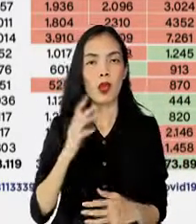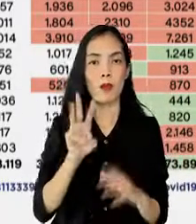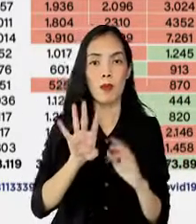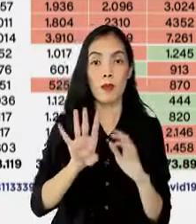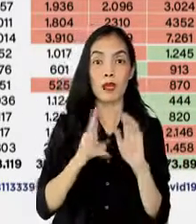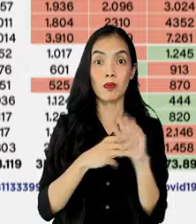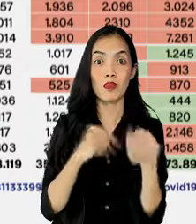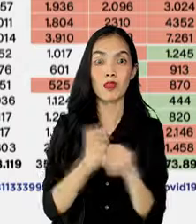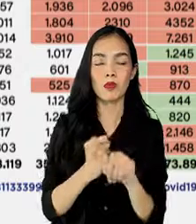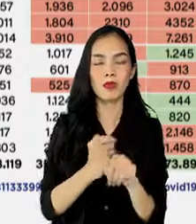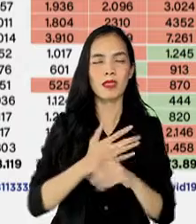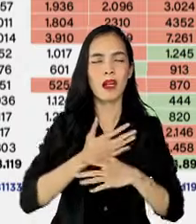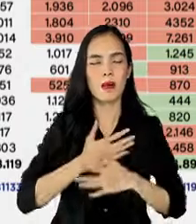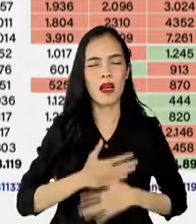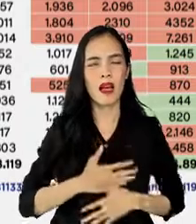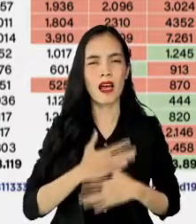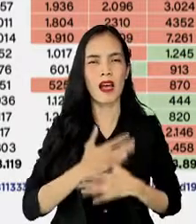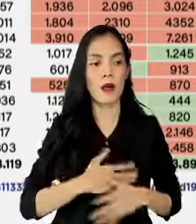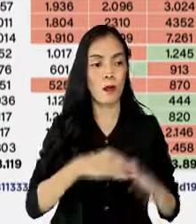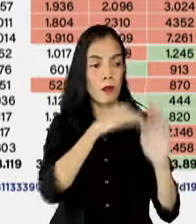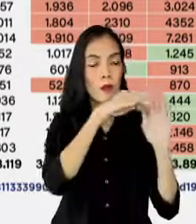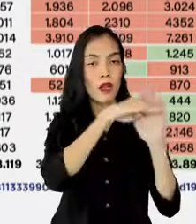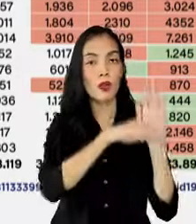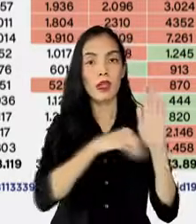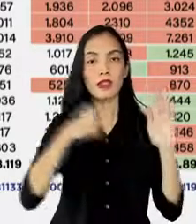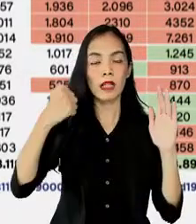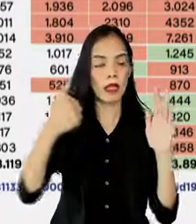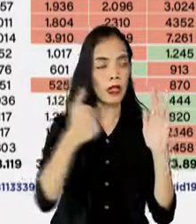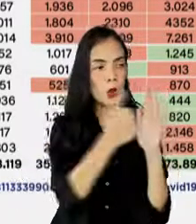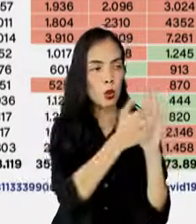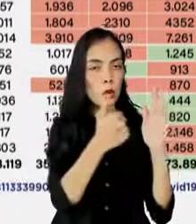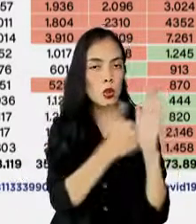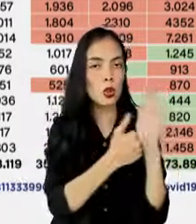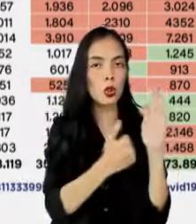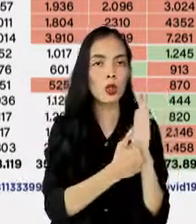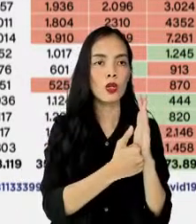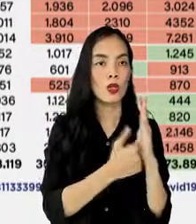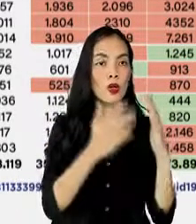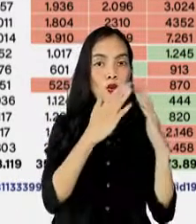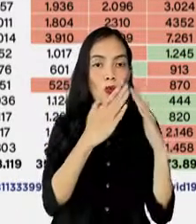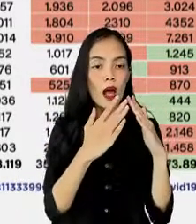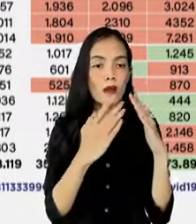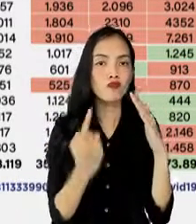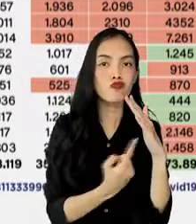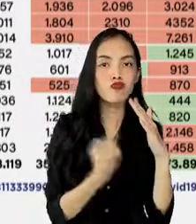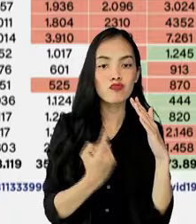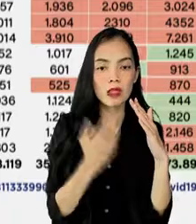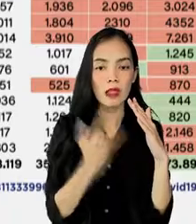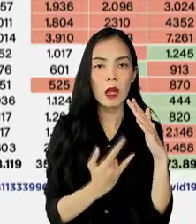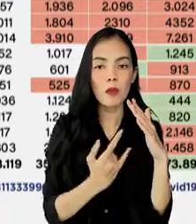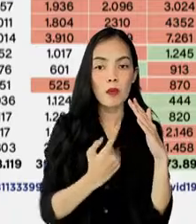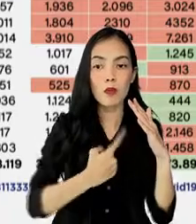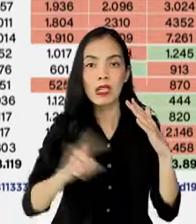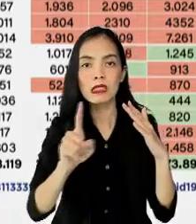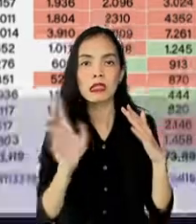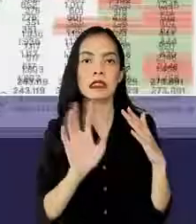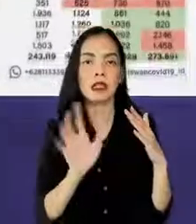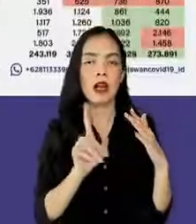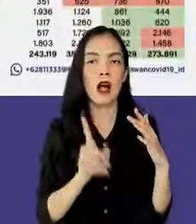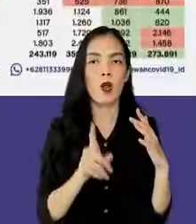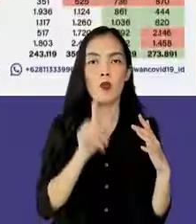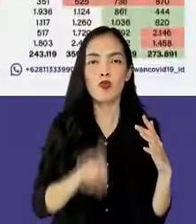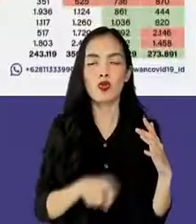lebih empat minggu ini untuk menaati protokol kesehatan dan tidak berkegiatan di luar rumah jika tidak diperlukan